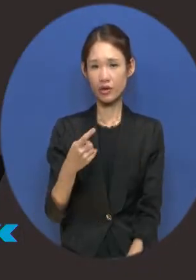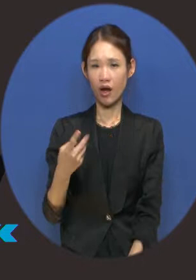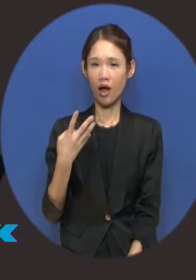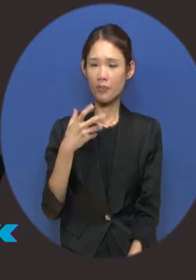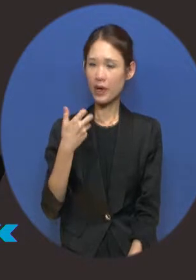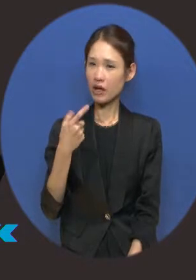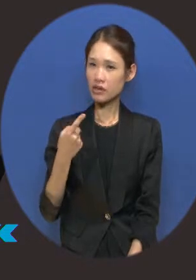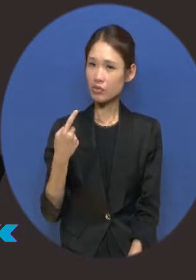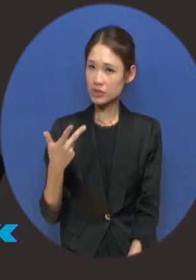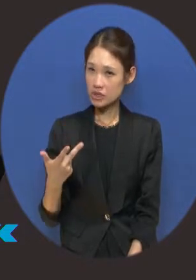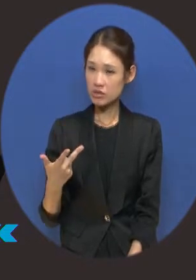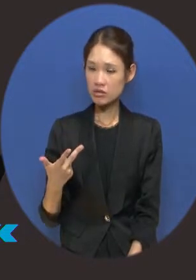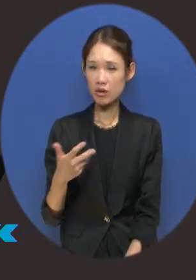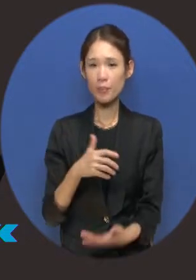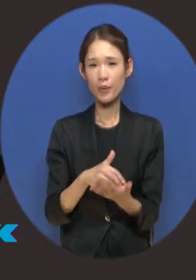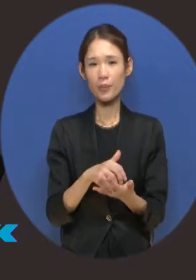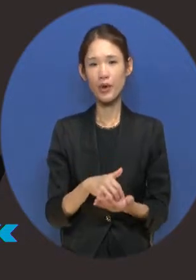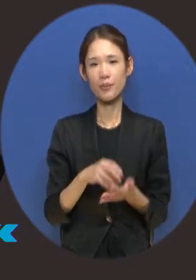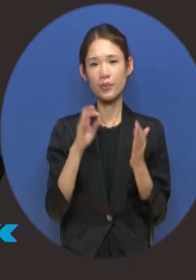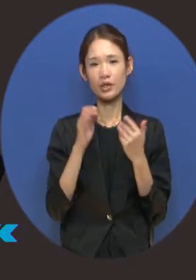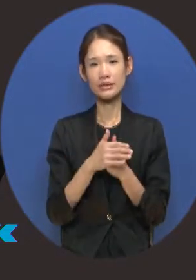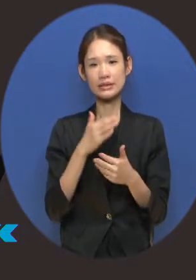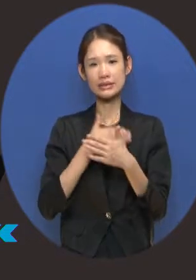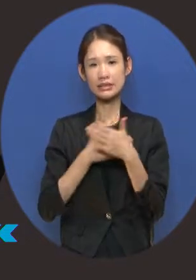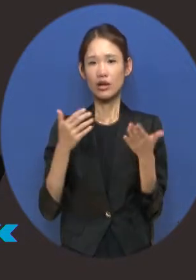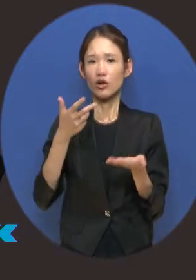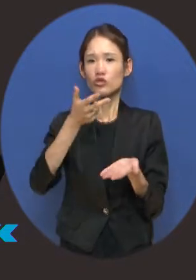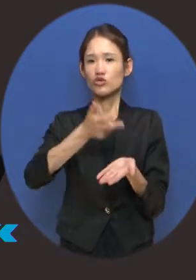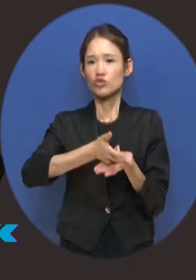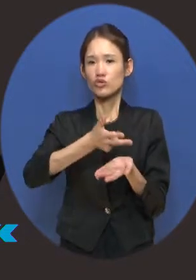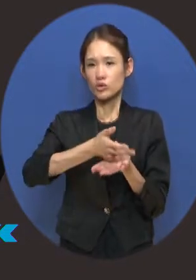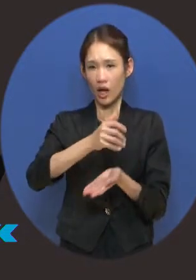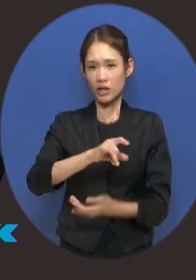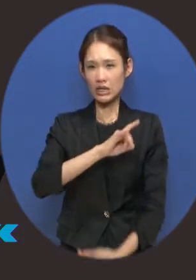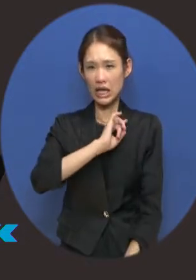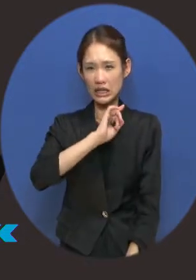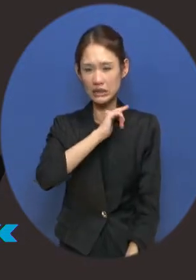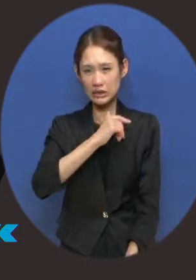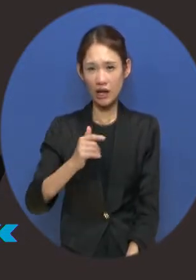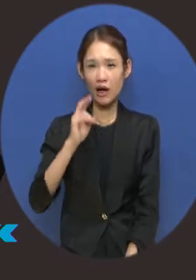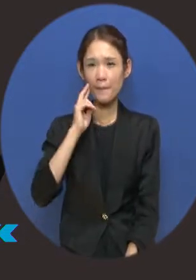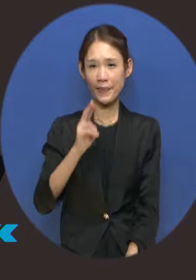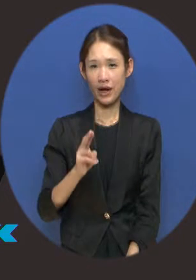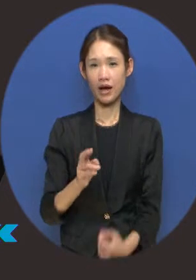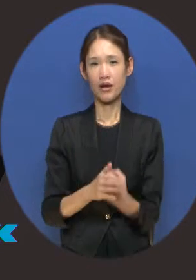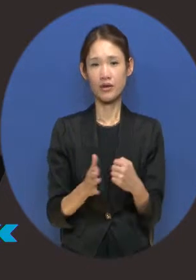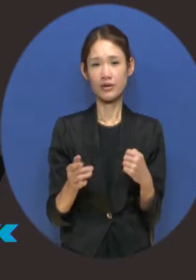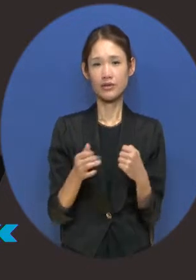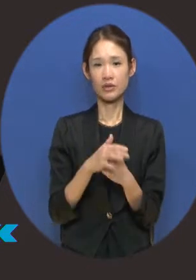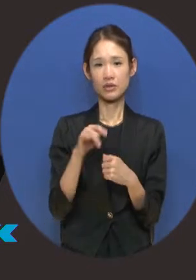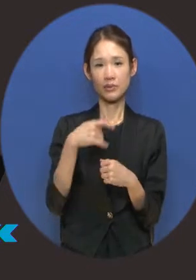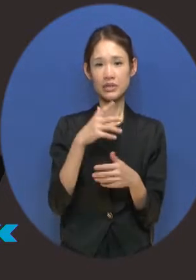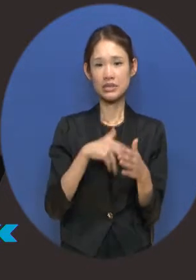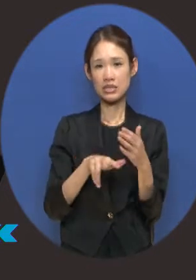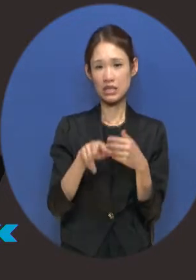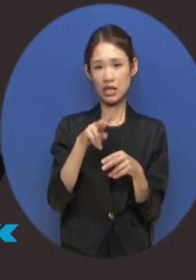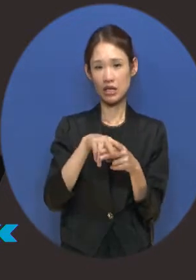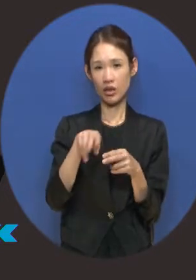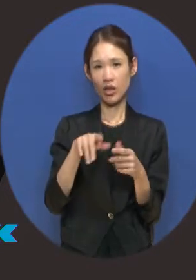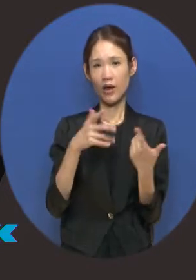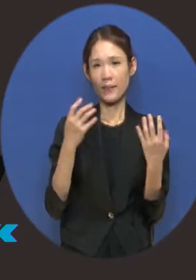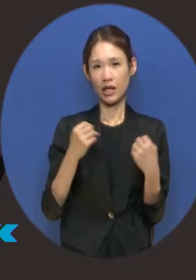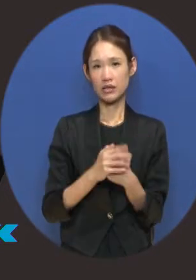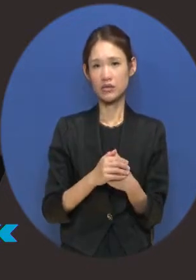해서 실내 주차장이 가장 높은 걸로 나왔고, 그 다음에 지하역사가 다음으로 높은 걸로